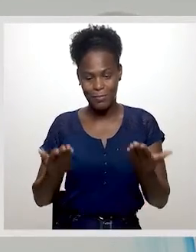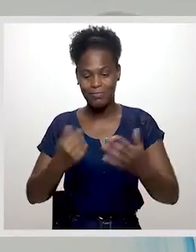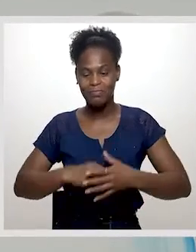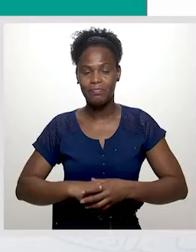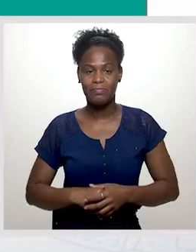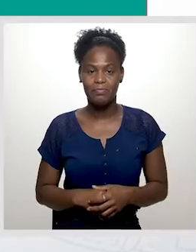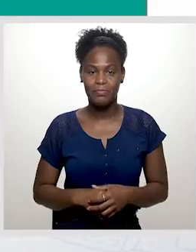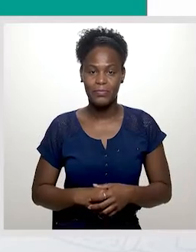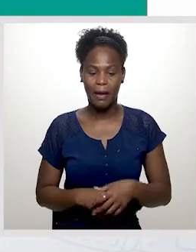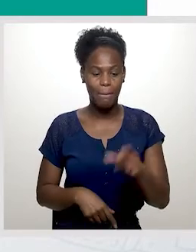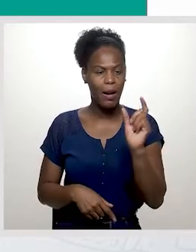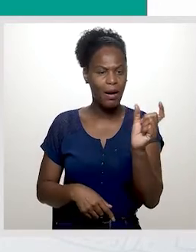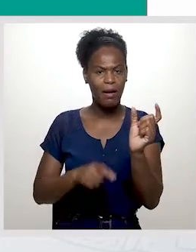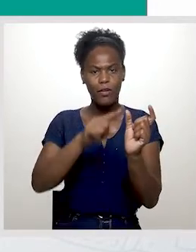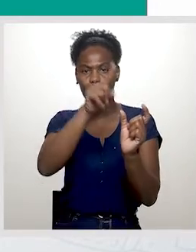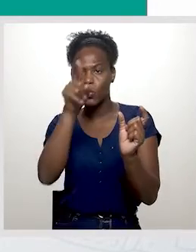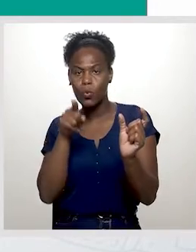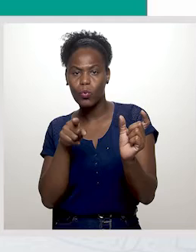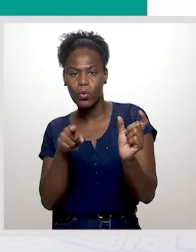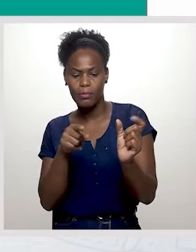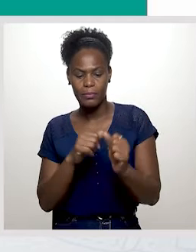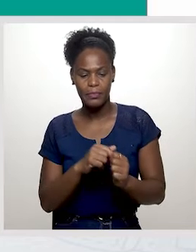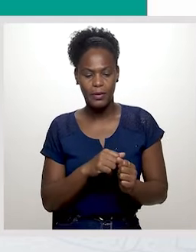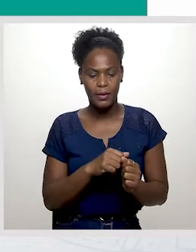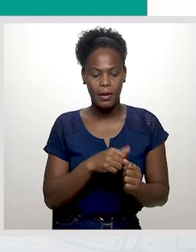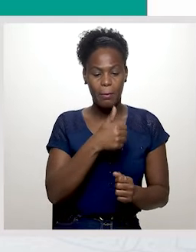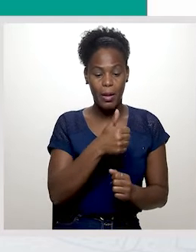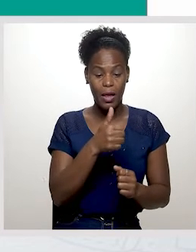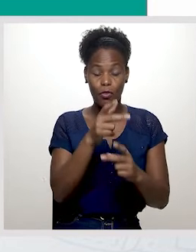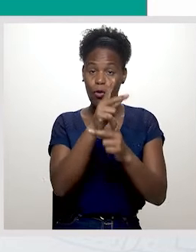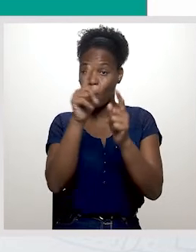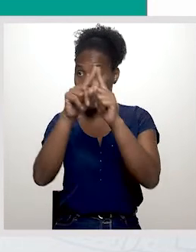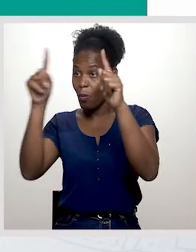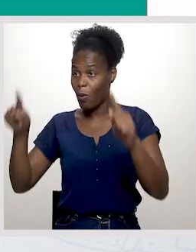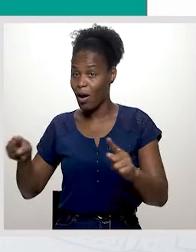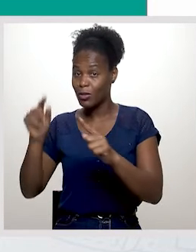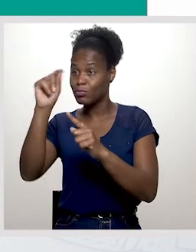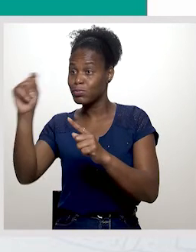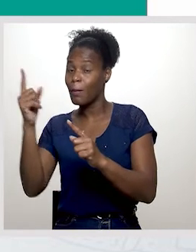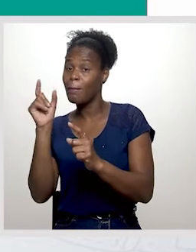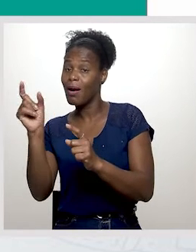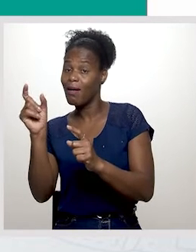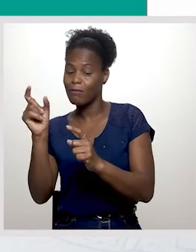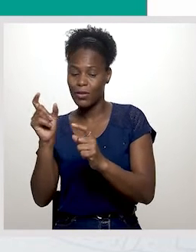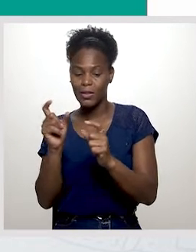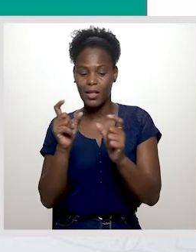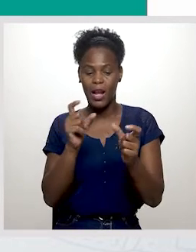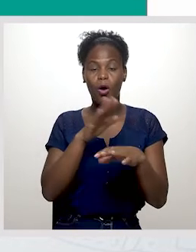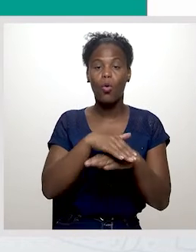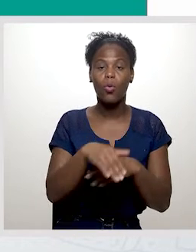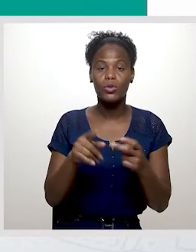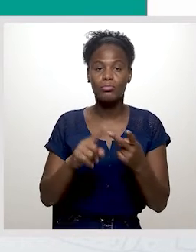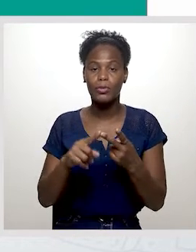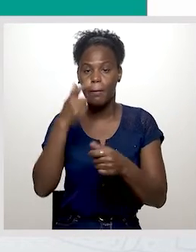va. Les mots interrogatifs. B. Complète le tableau avec les mots suivants. La